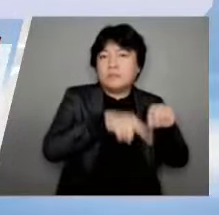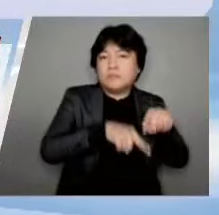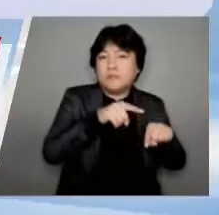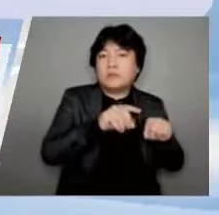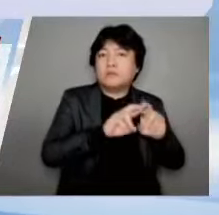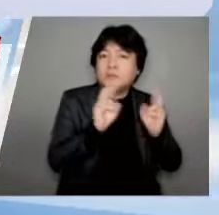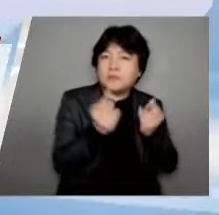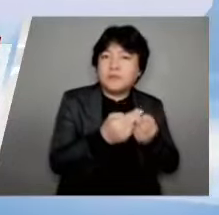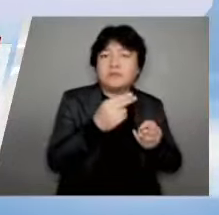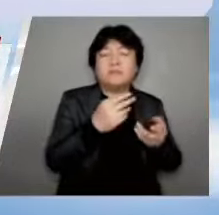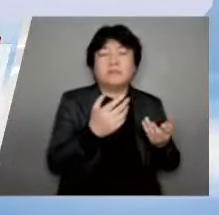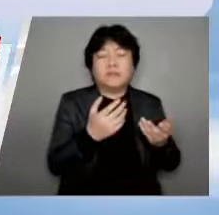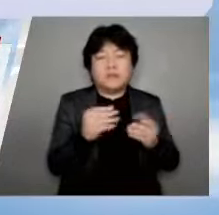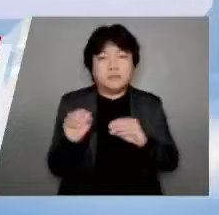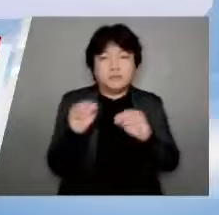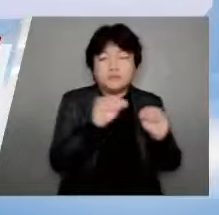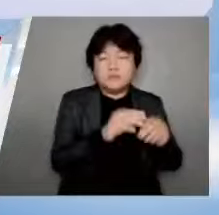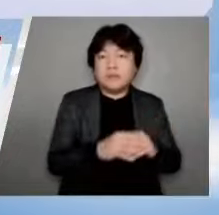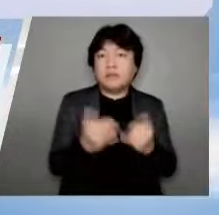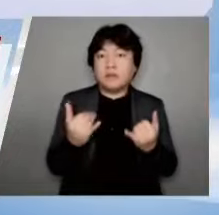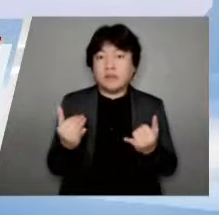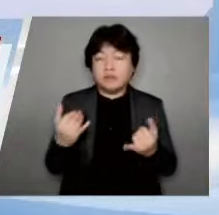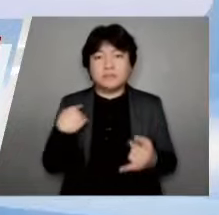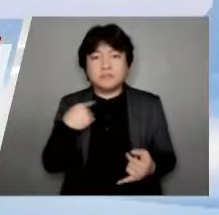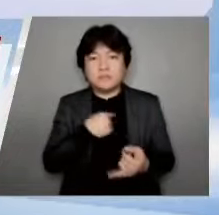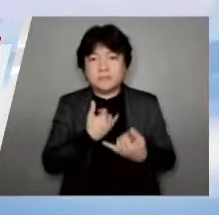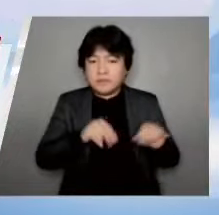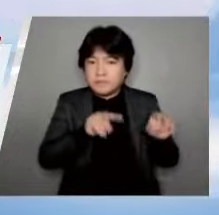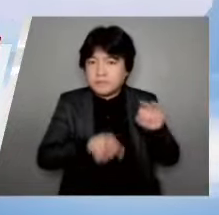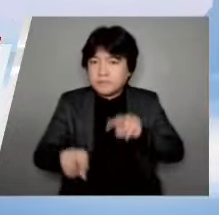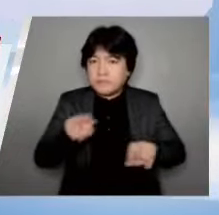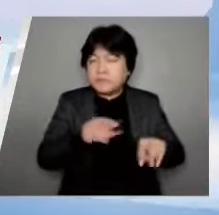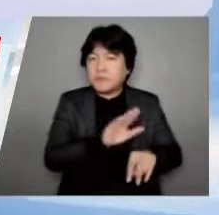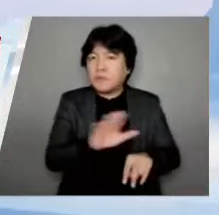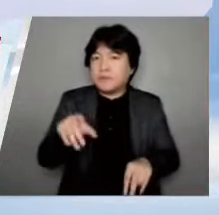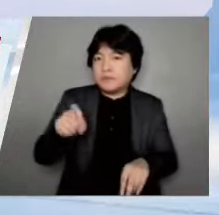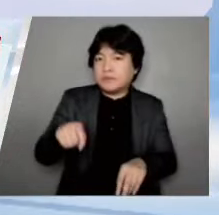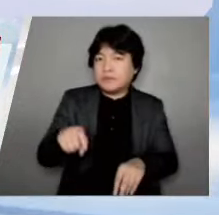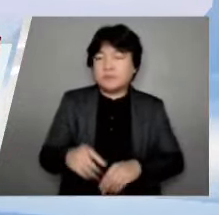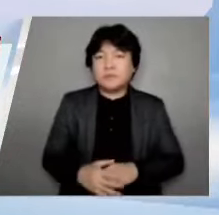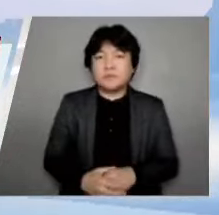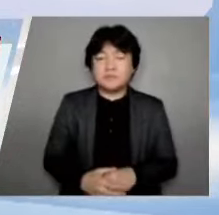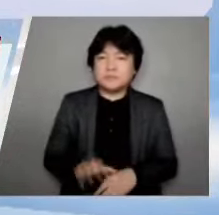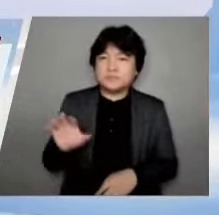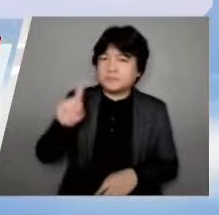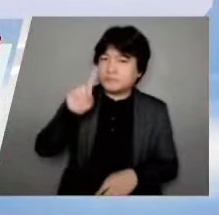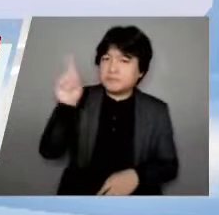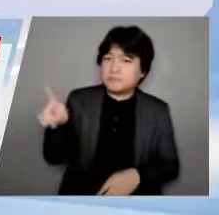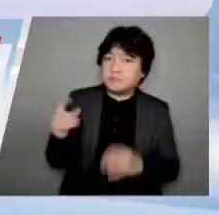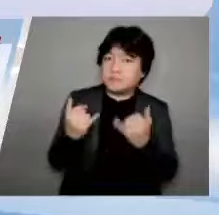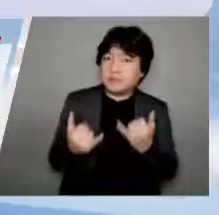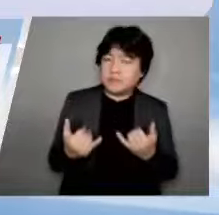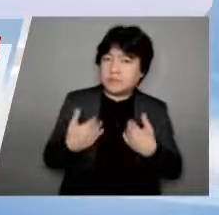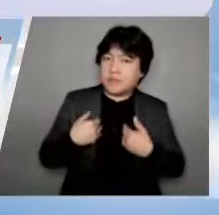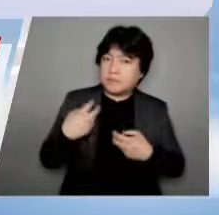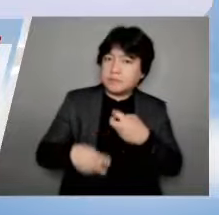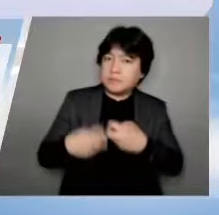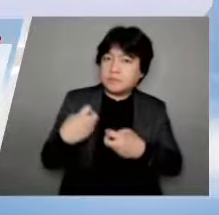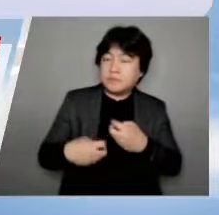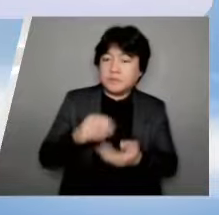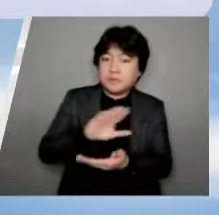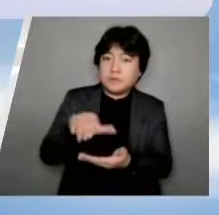mga pangangailangan nila ay minong-monitor din po natin, ma'am. Mm-hmm. Sir, ngayong araw na ito, nagkaroon po ba tayo ng problema sa evacuation? Dahil